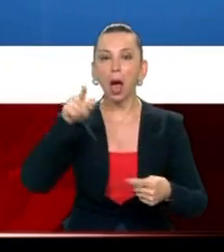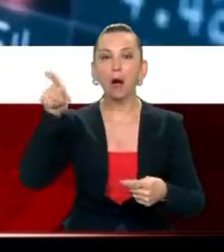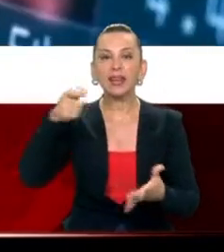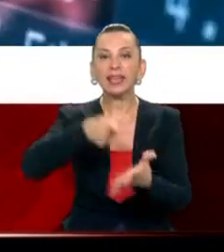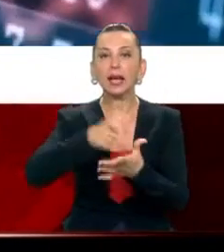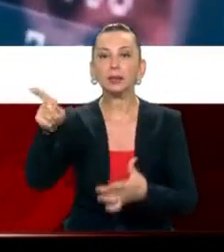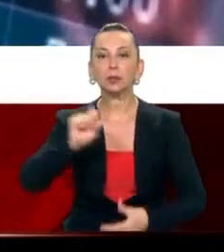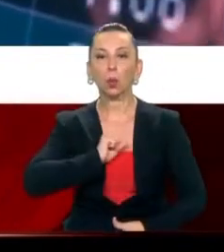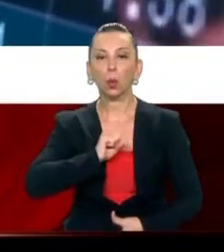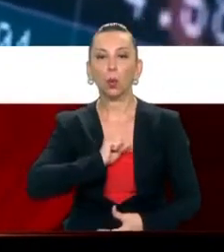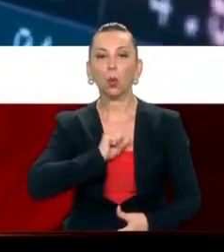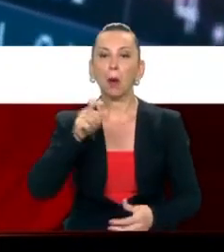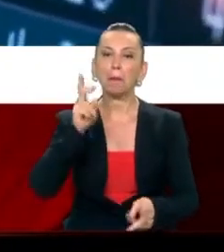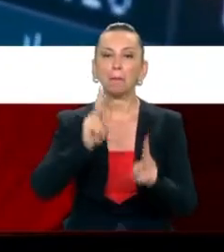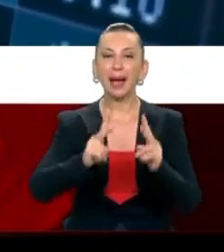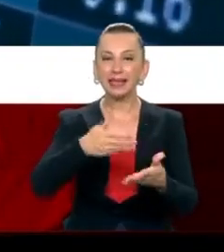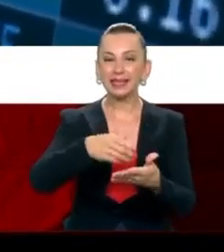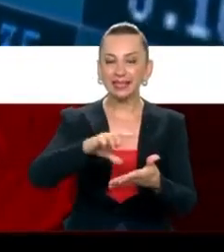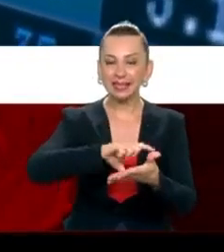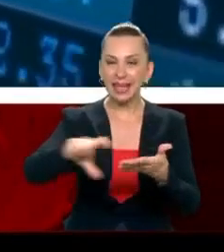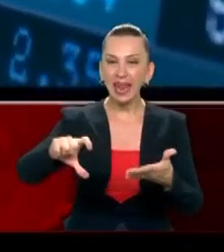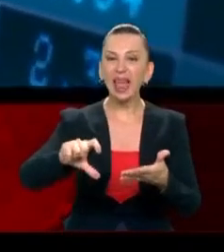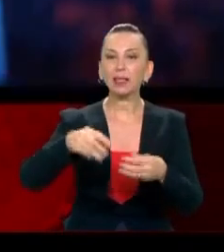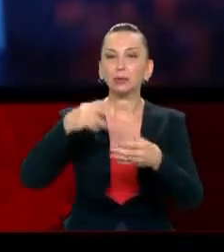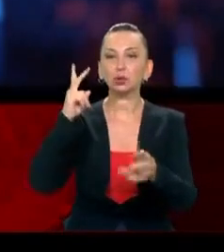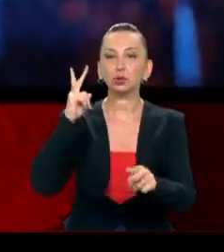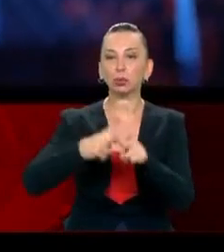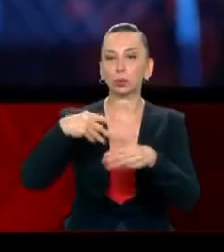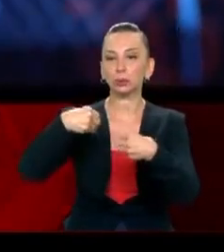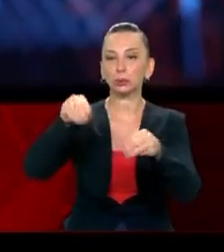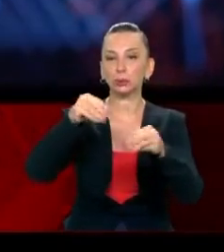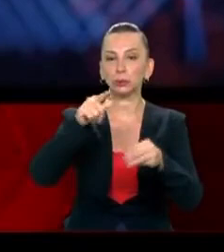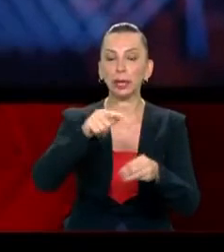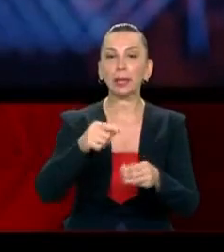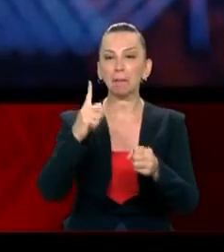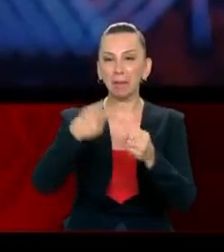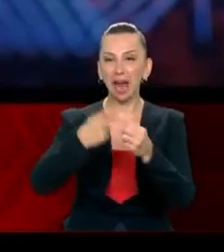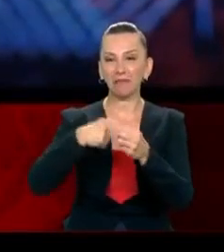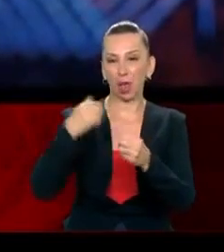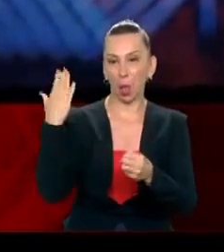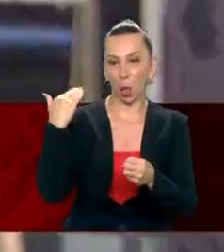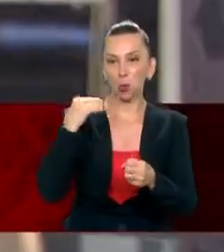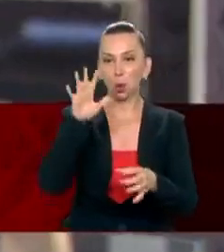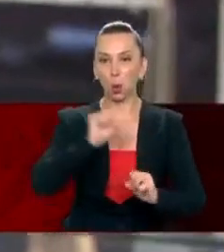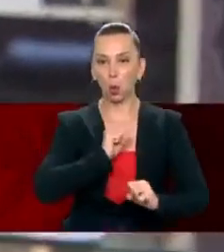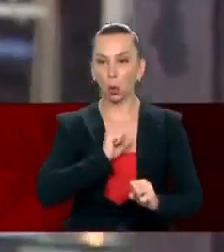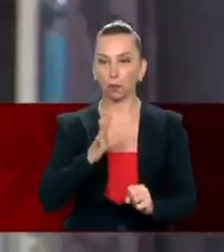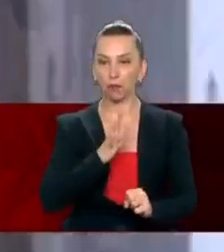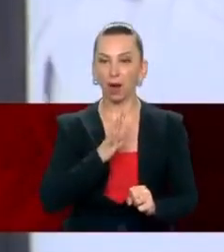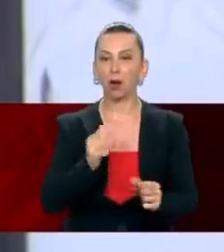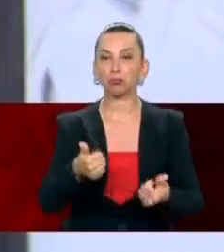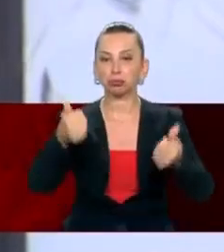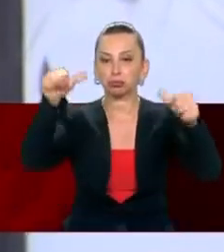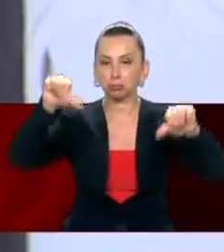arttı. Bazıları hisse senetlerini hızlıca ellerinden çıkarmaya başladı. Yani geçen hafta bir silkelenme yaşandı. Sürekli inip çıkan bir